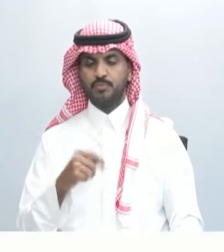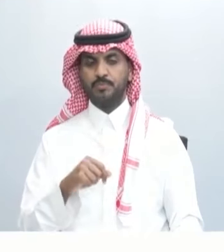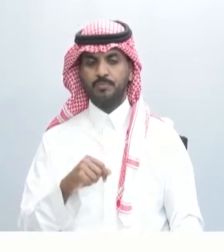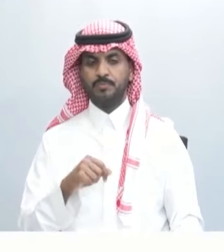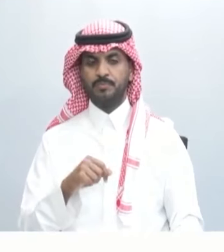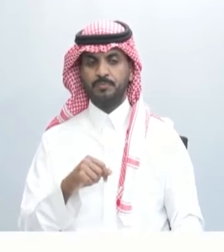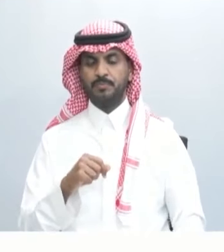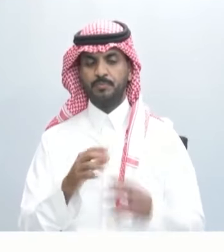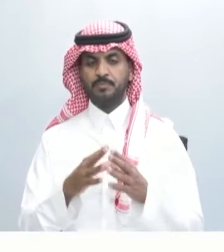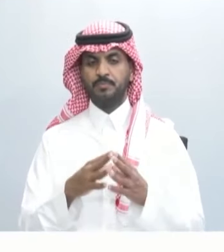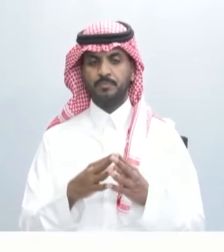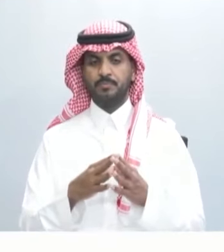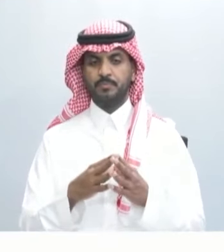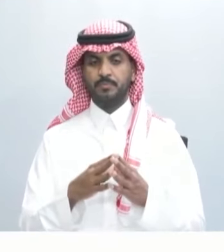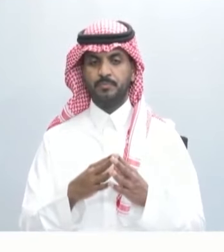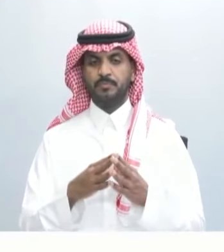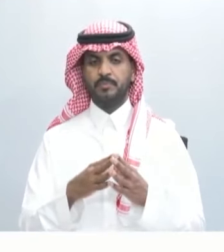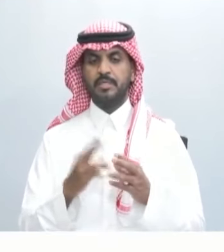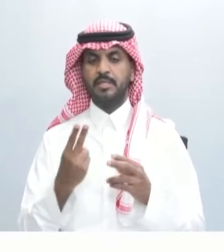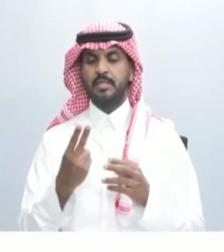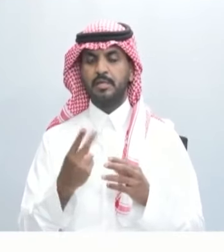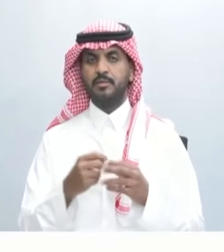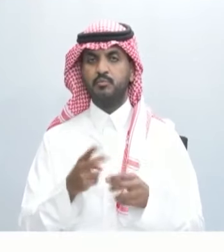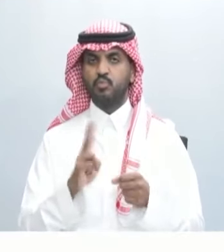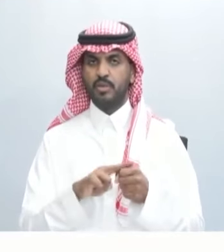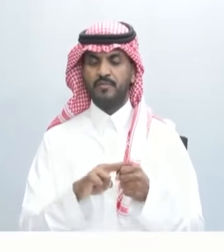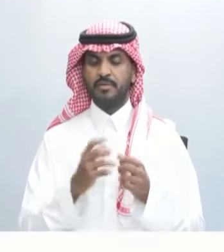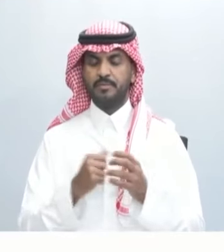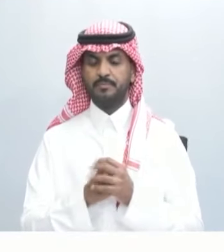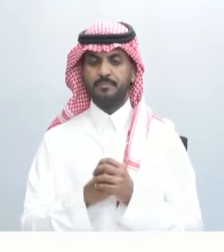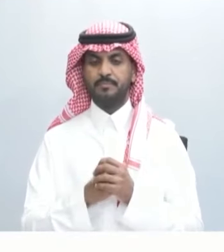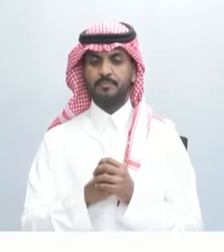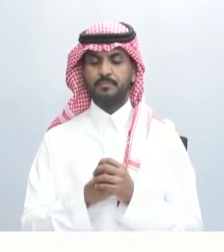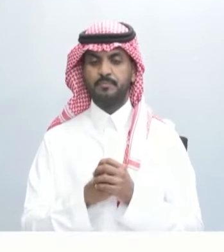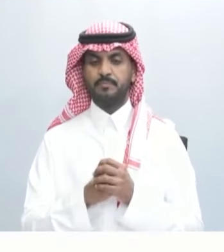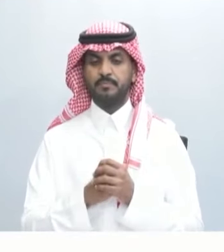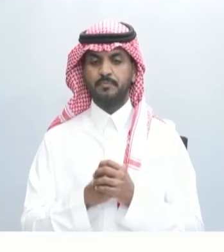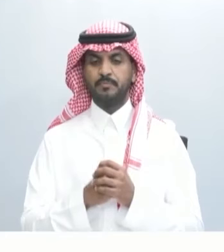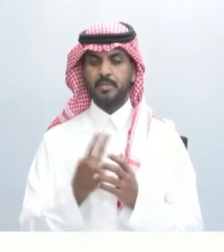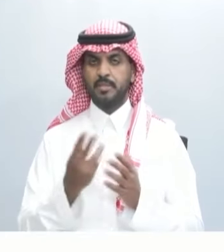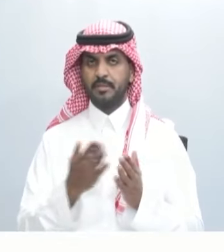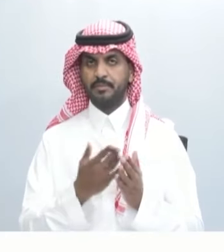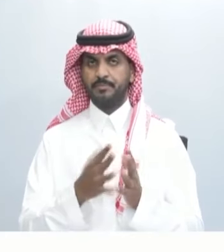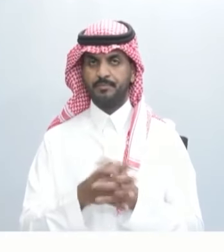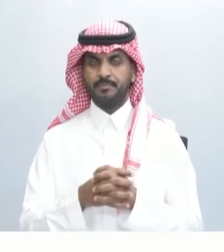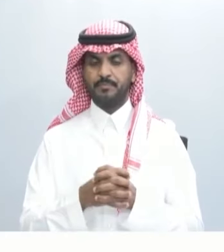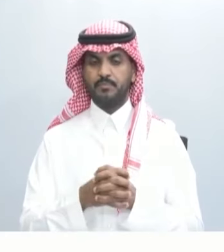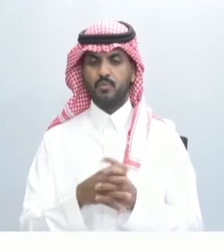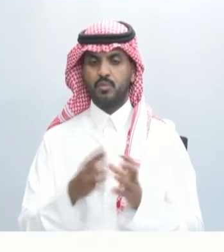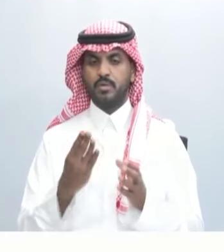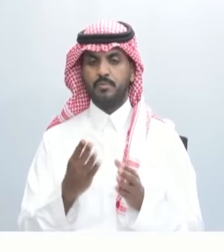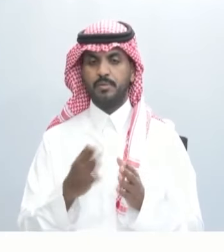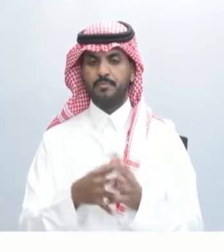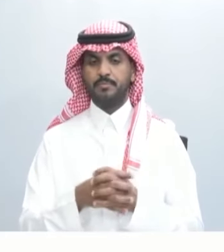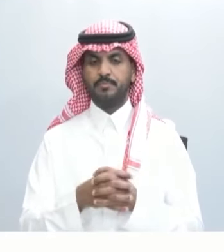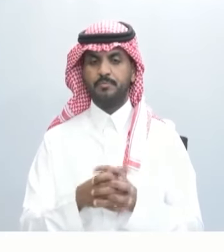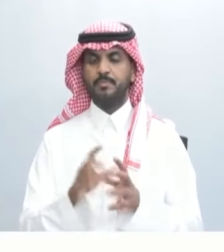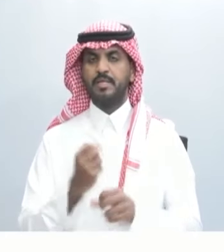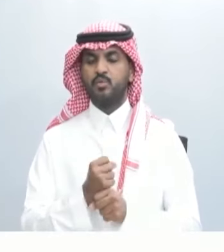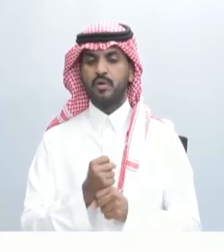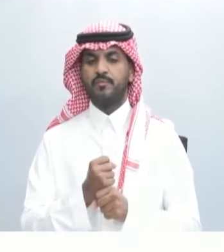طيب يا ابطال اثنان مضاعفاتها بارك الله فيكم نقول اثنان اربعه متى